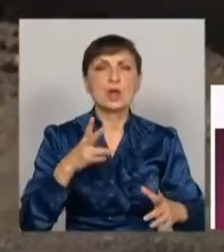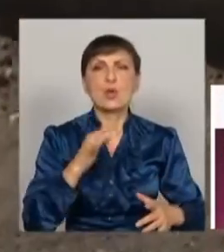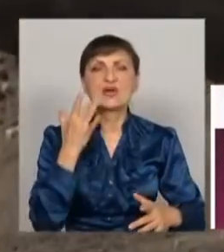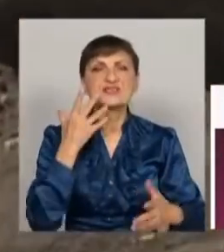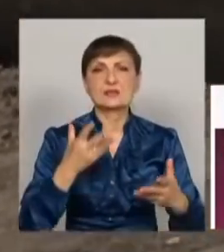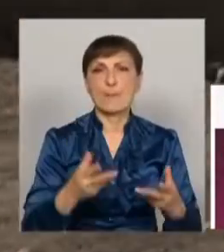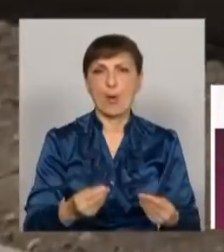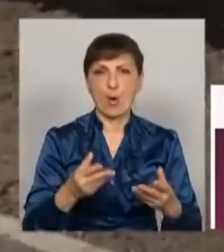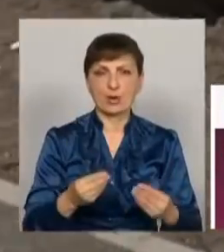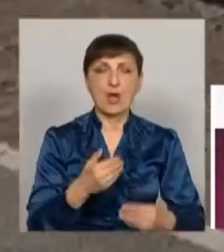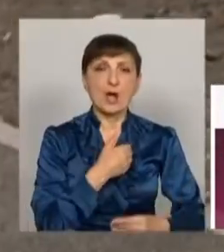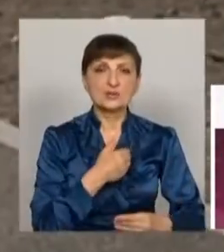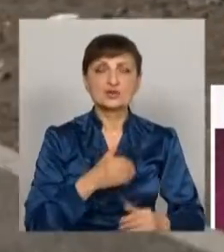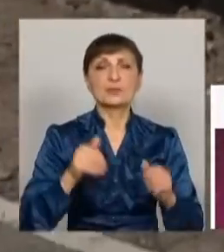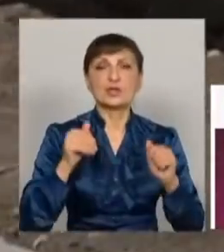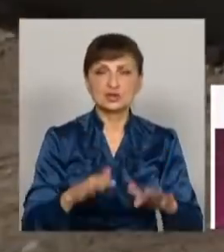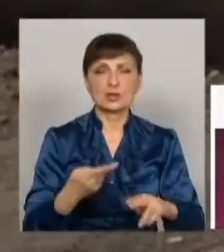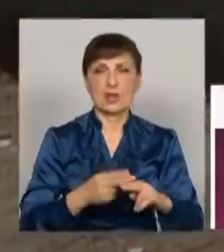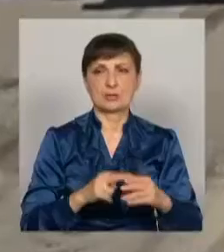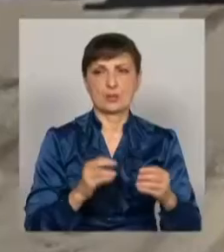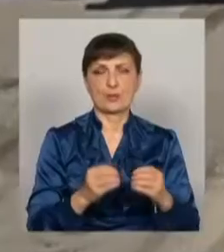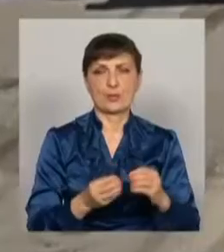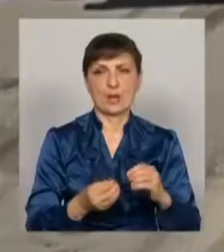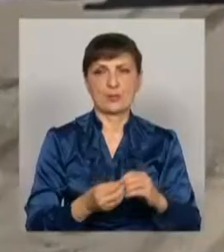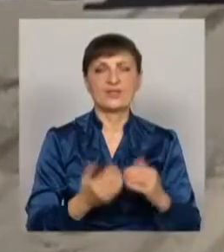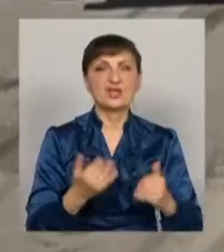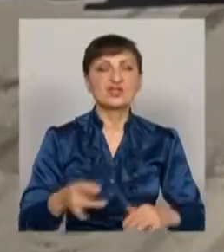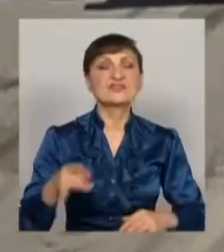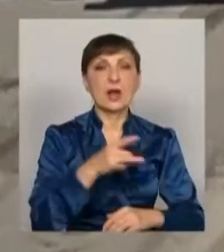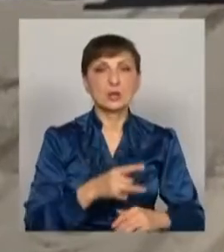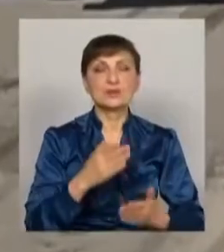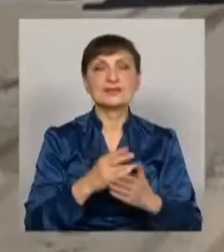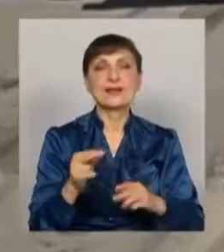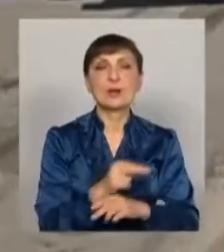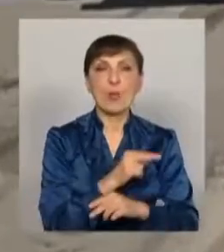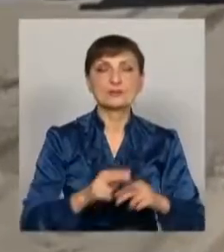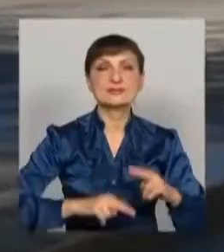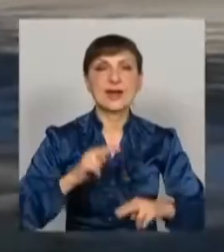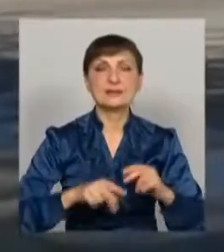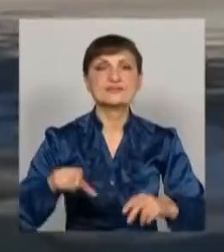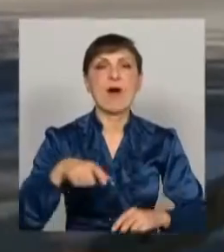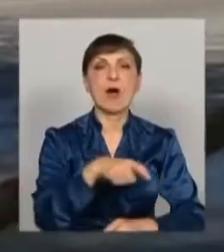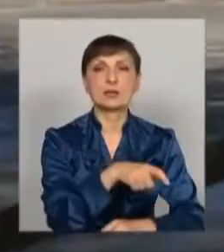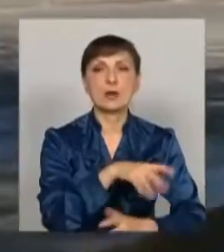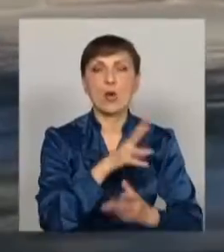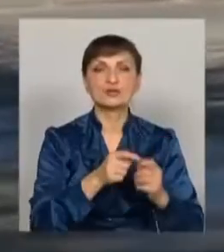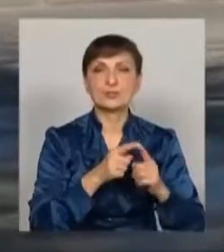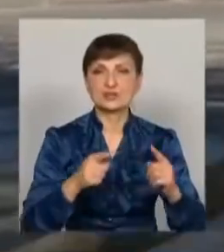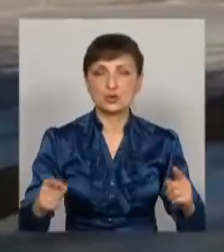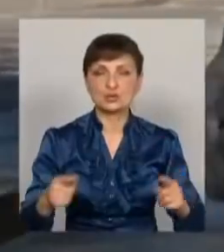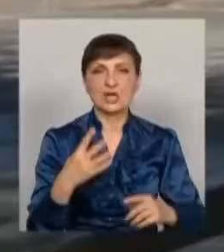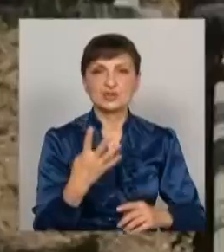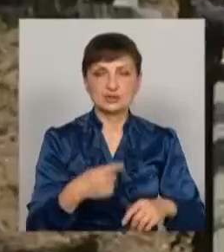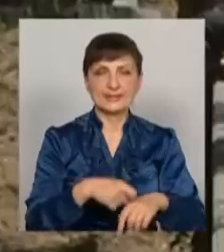намокают хочется чтобы уже решили эту проблему сейчас в районе ведется ремонт и строительство арочных сетей общей протяженностью в